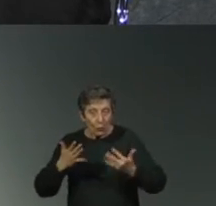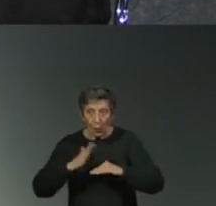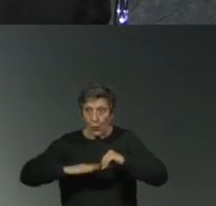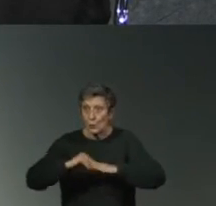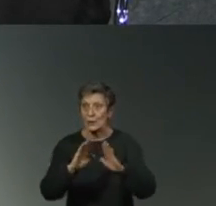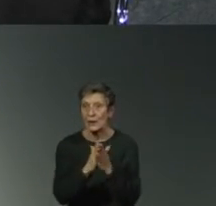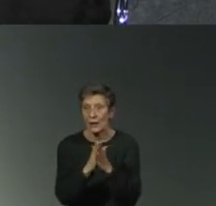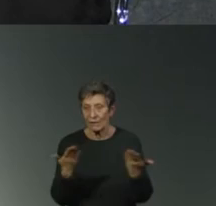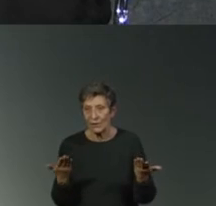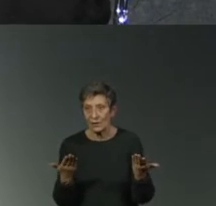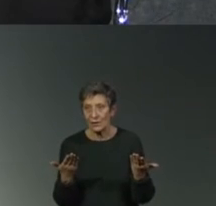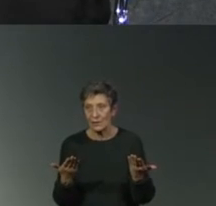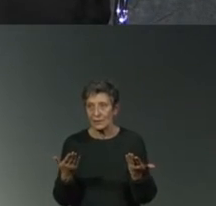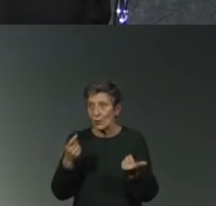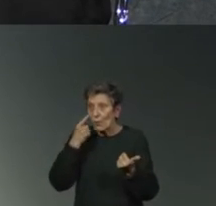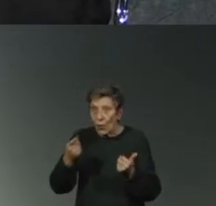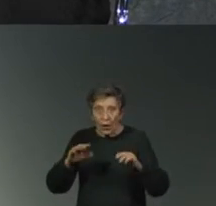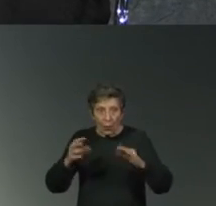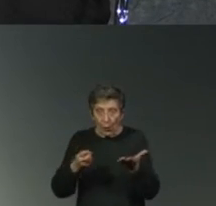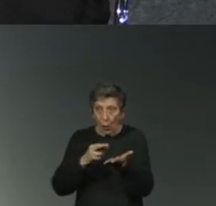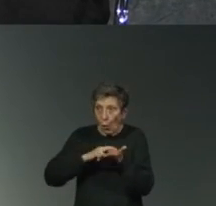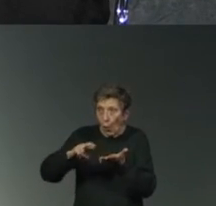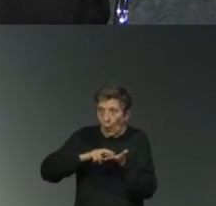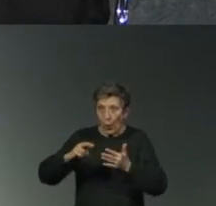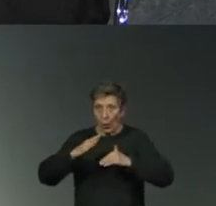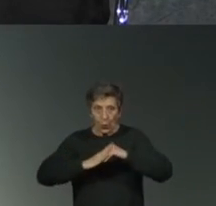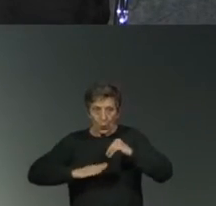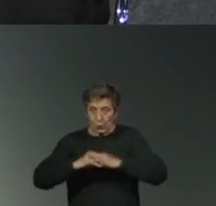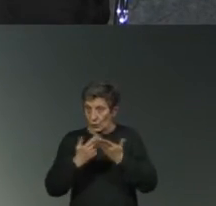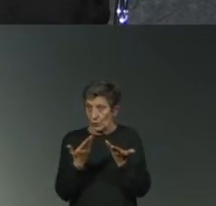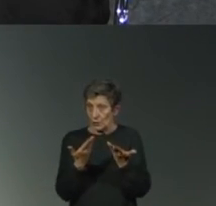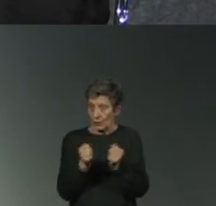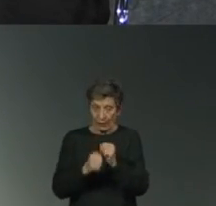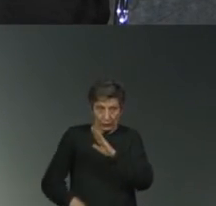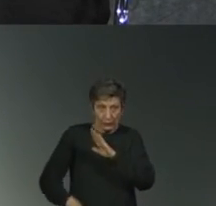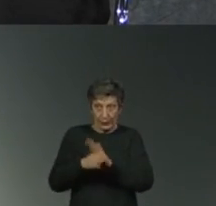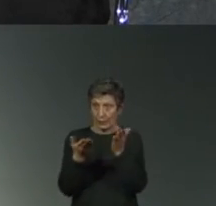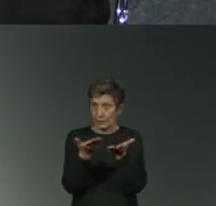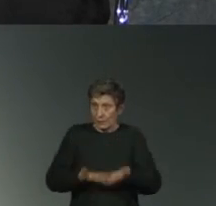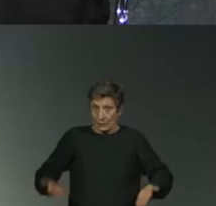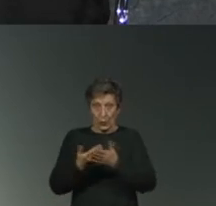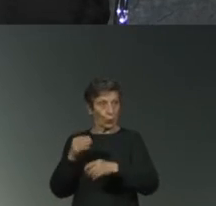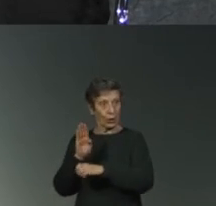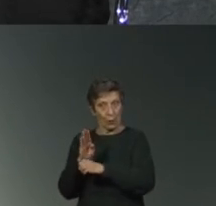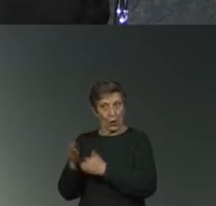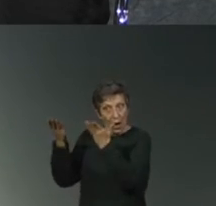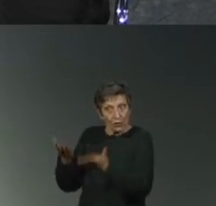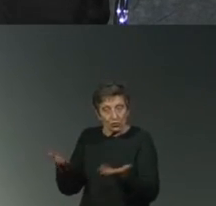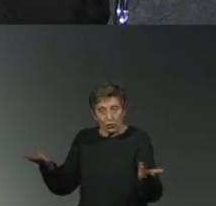voit de quelle façon s'élabore un roman à partir d'une situation qui est d'un témoignage,